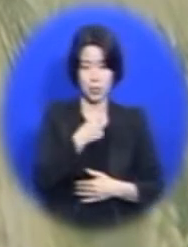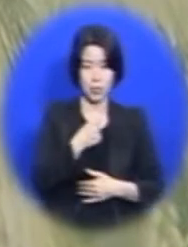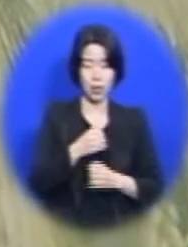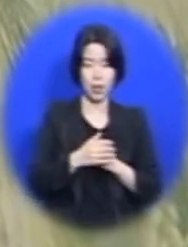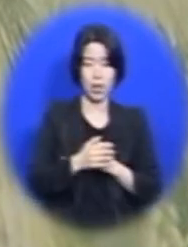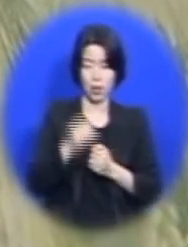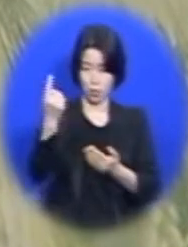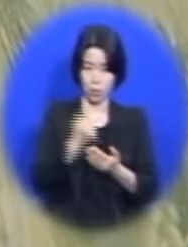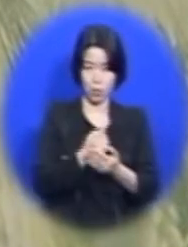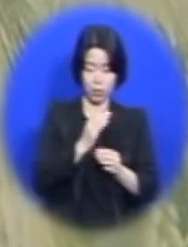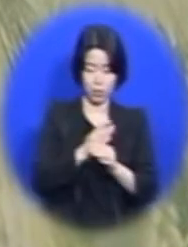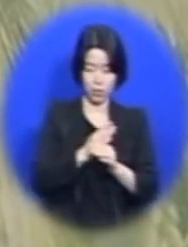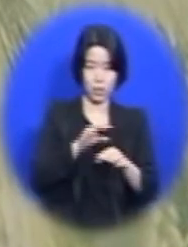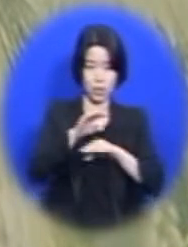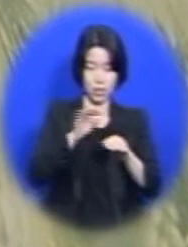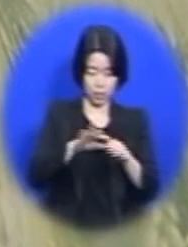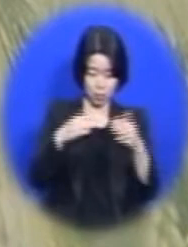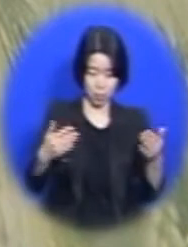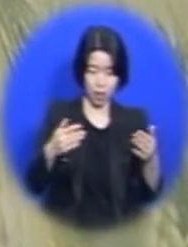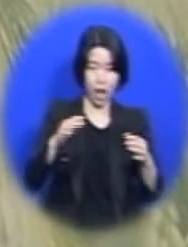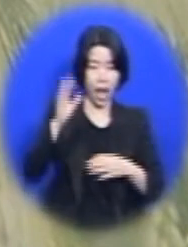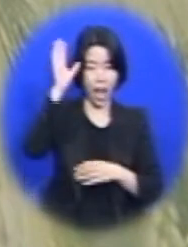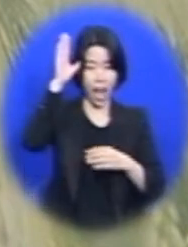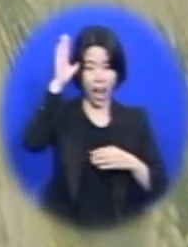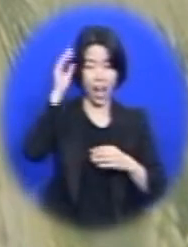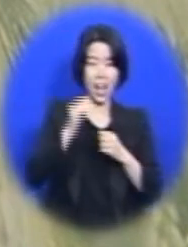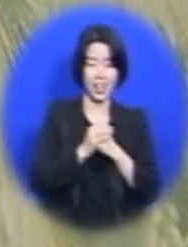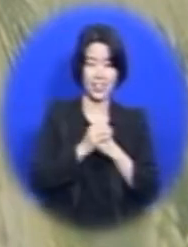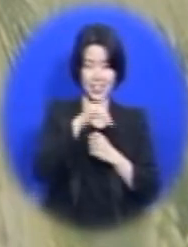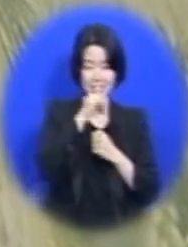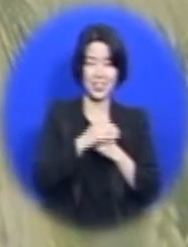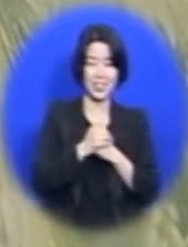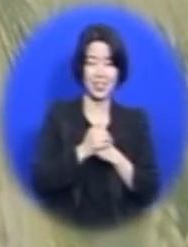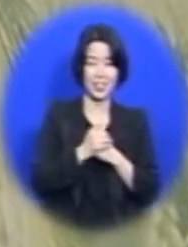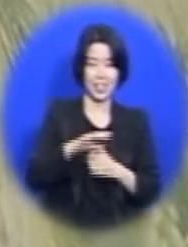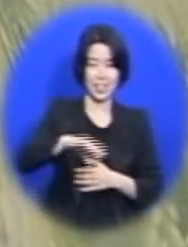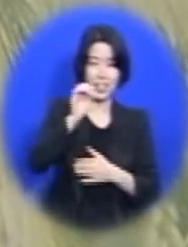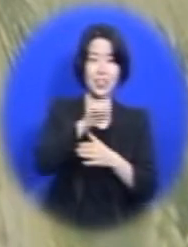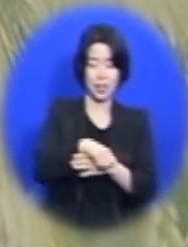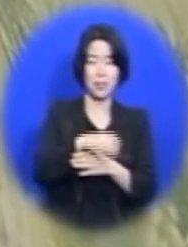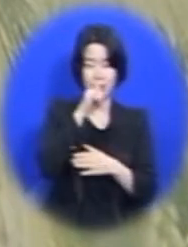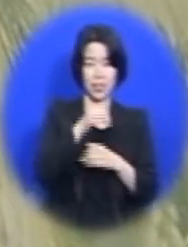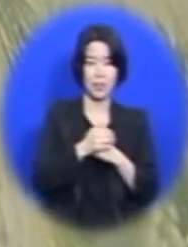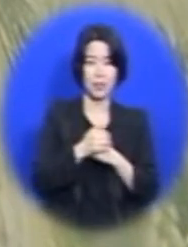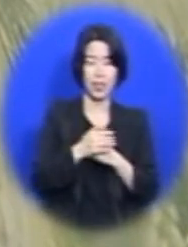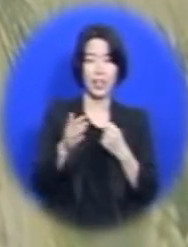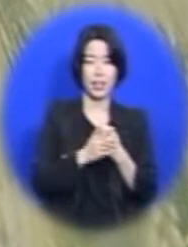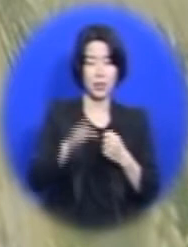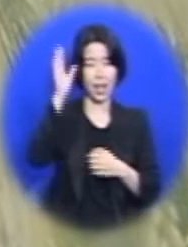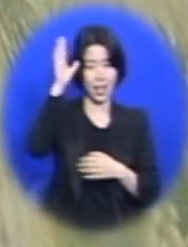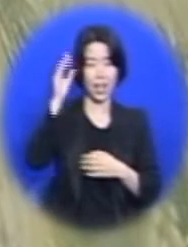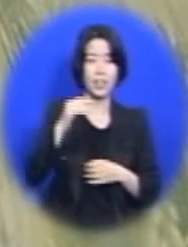그래서 오면서 차에서 이렇게 펼쳐보니까 강아지가 한 마리더라고요. 첫 열매라는 겁니다. 그래서 개를